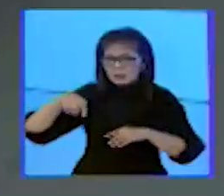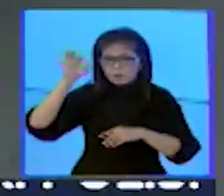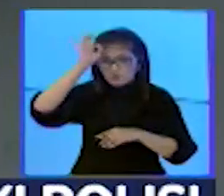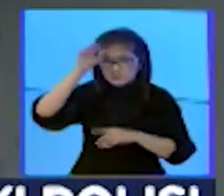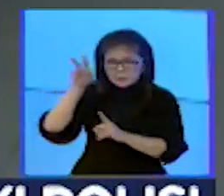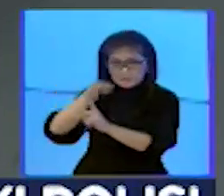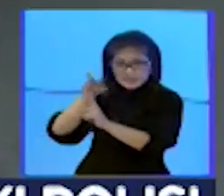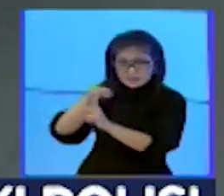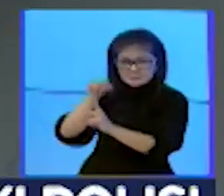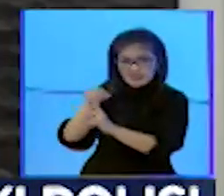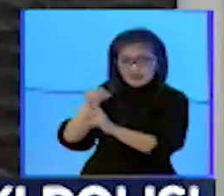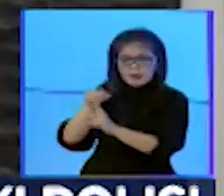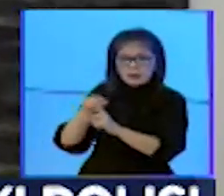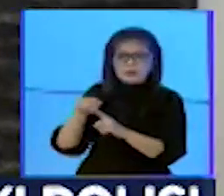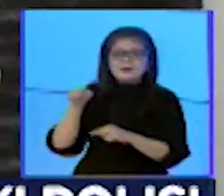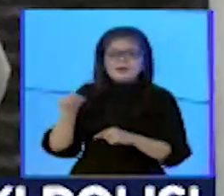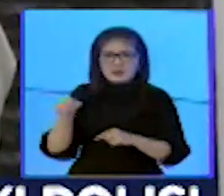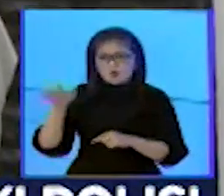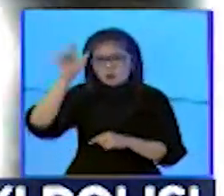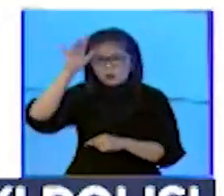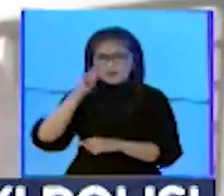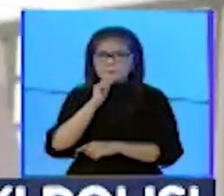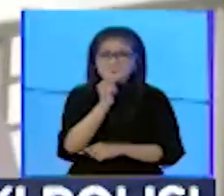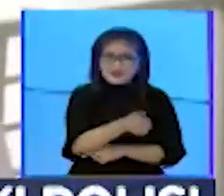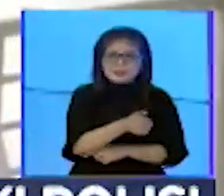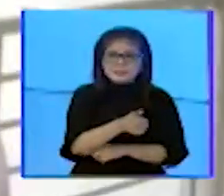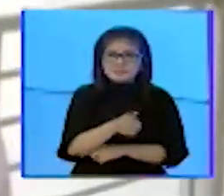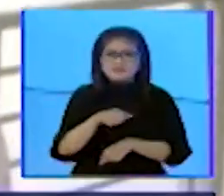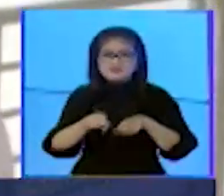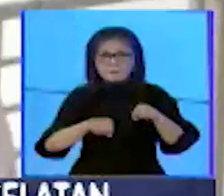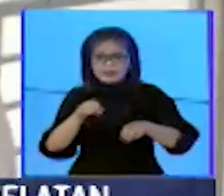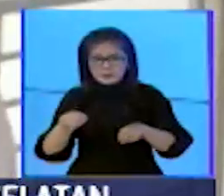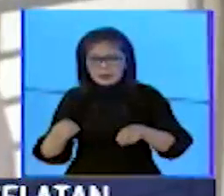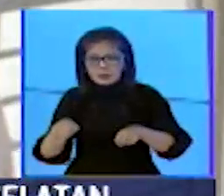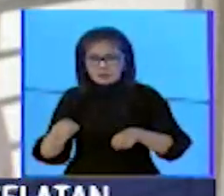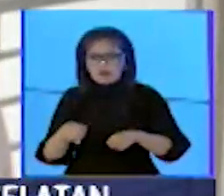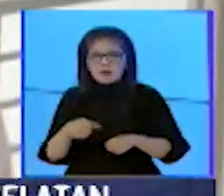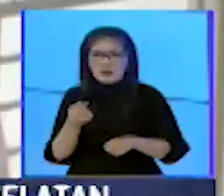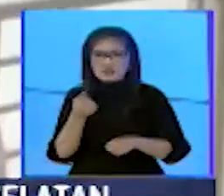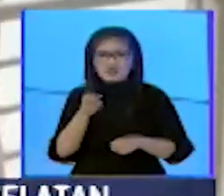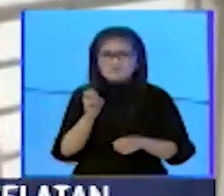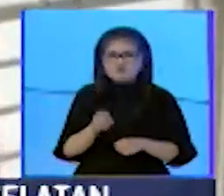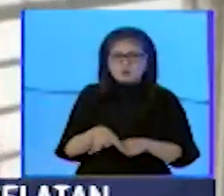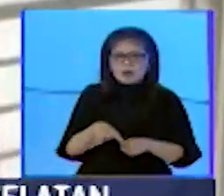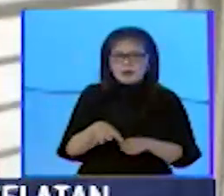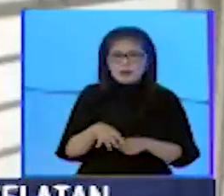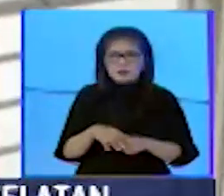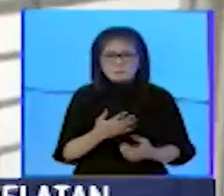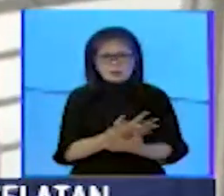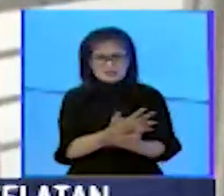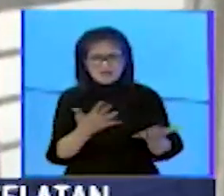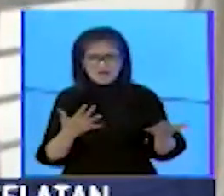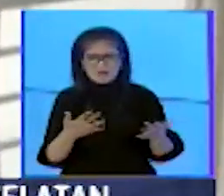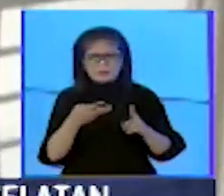korban dengan harga jauh di bawah pasaran. Salah satu warga di wilayah Bintaro, Tangerang Selatan